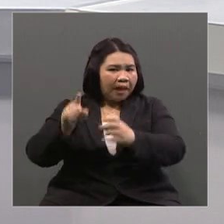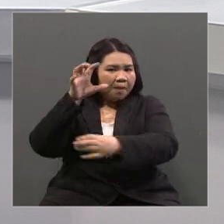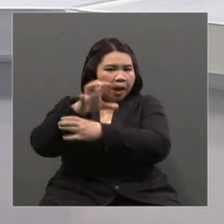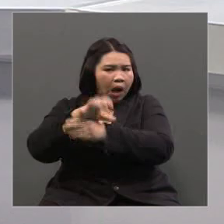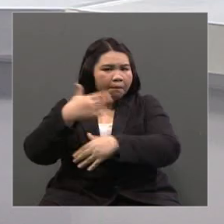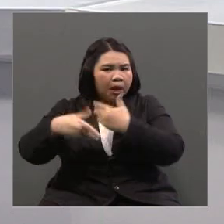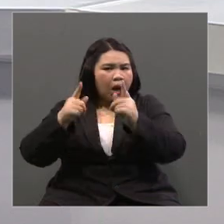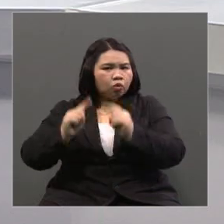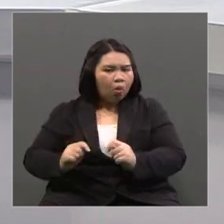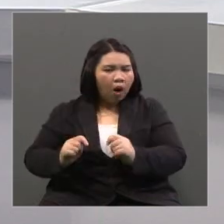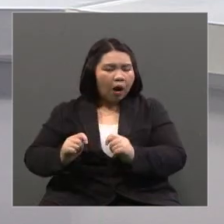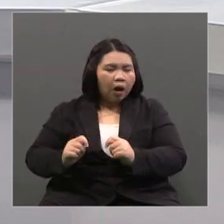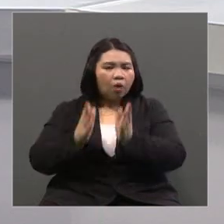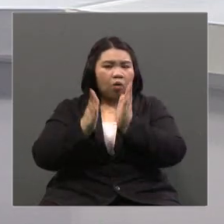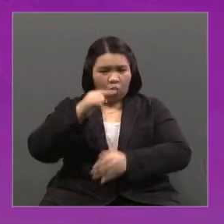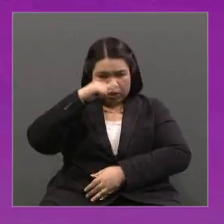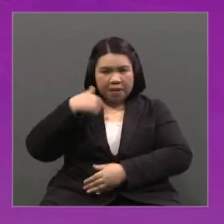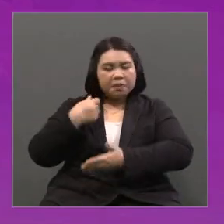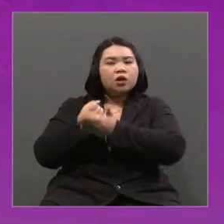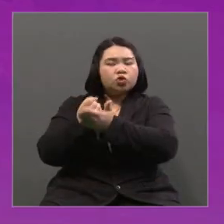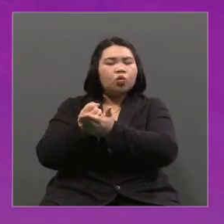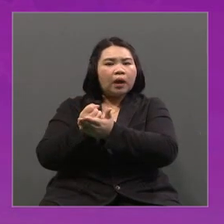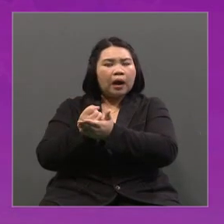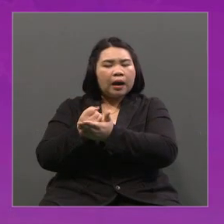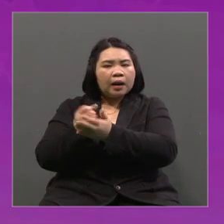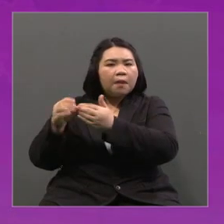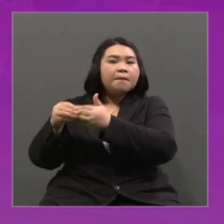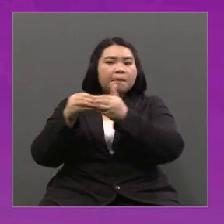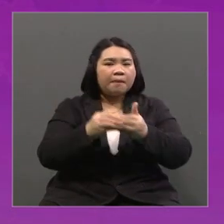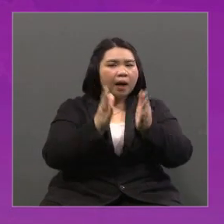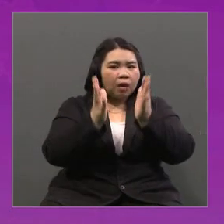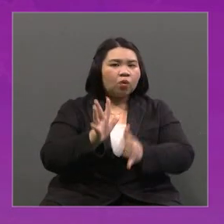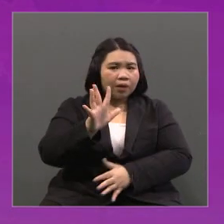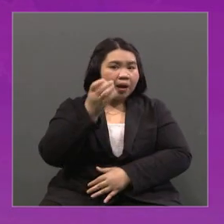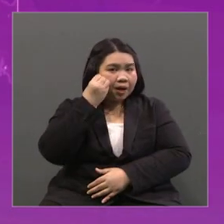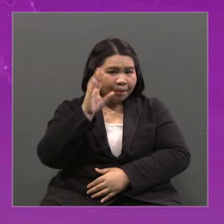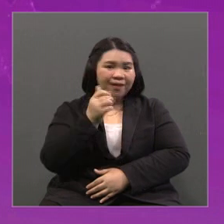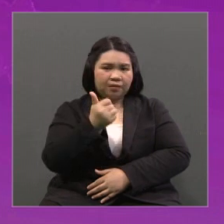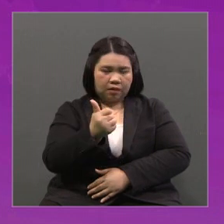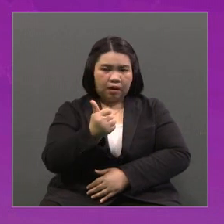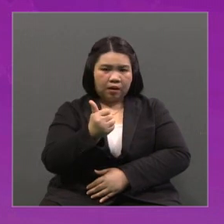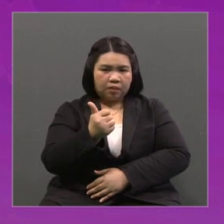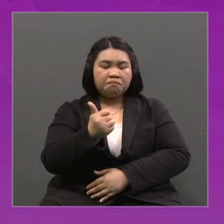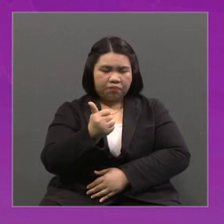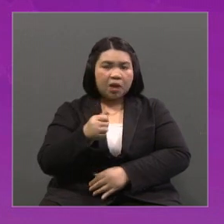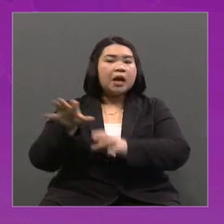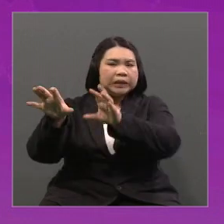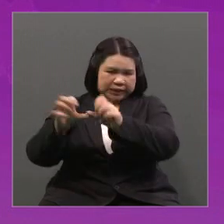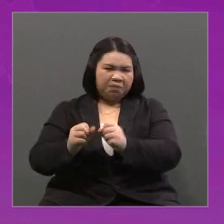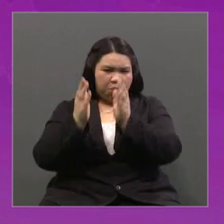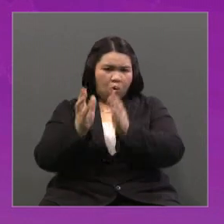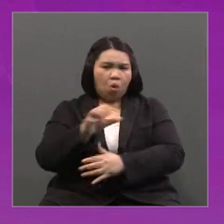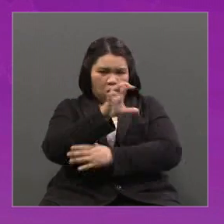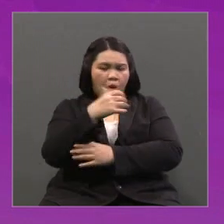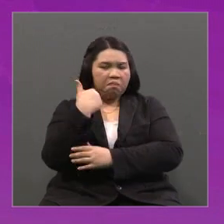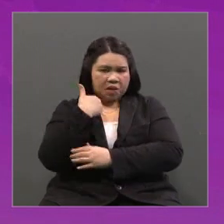เวณีเจ้าหน้าที่ไทยจึงเข้าให้การช่วยเหลือนะคะจนสามารถพากลับไทยได้อย่างปลอดภัยพร้อมทำการจับกุมนายหน้าที่หลอก